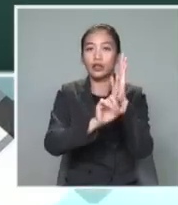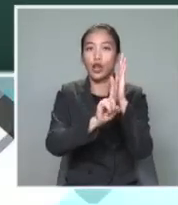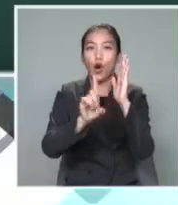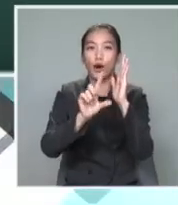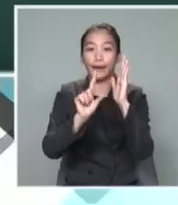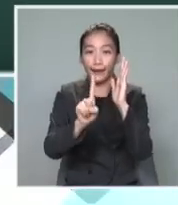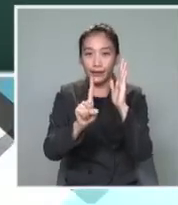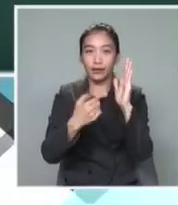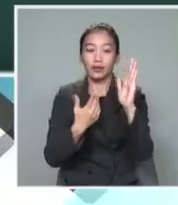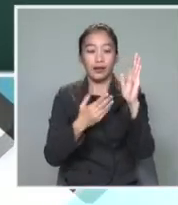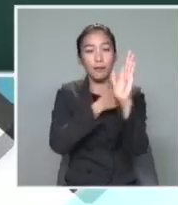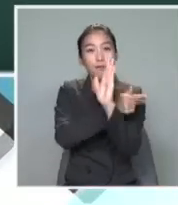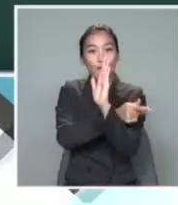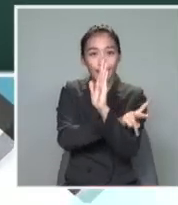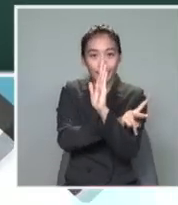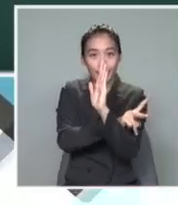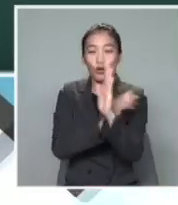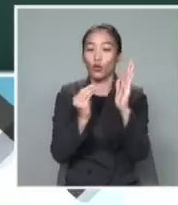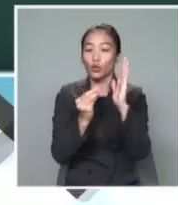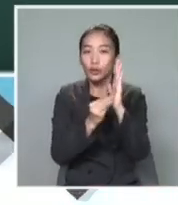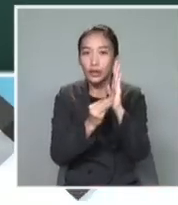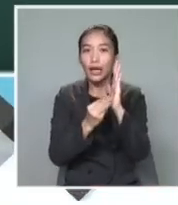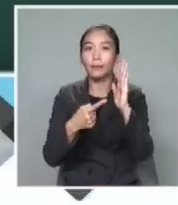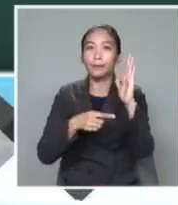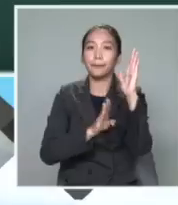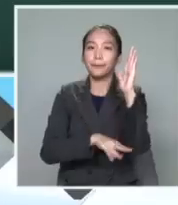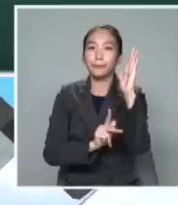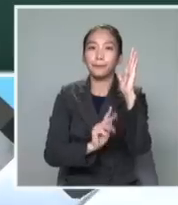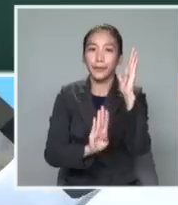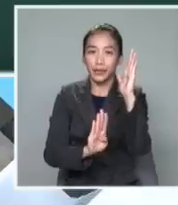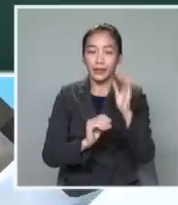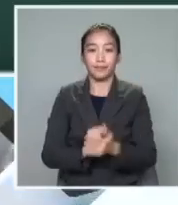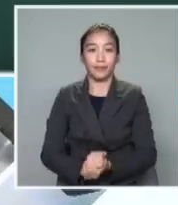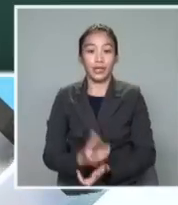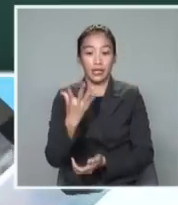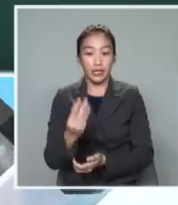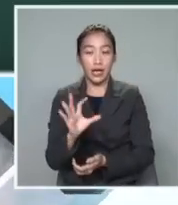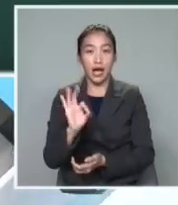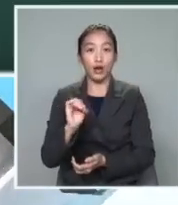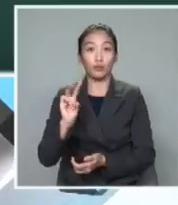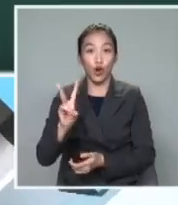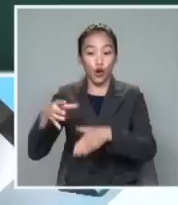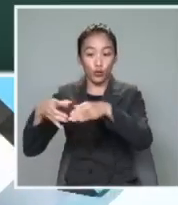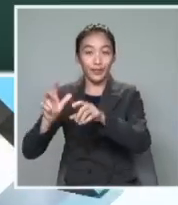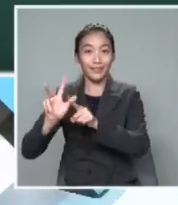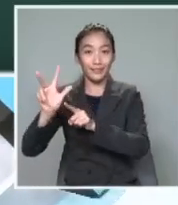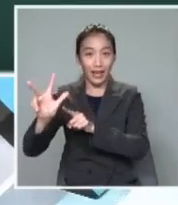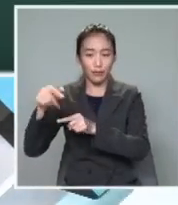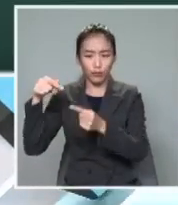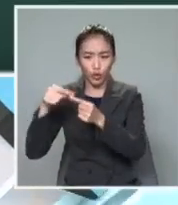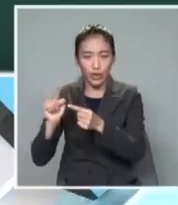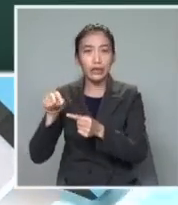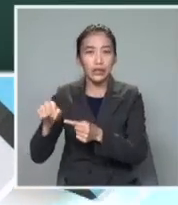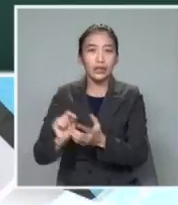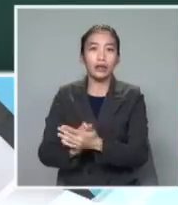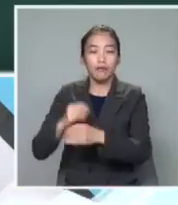ครับส่วนยอดที่เหลือคือ92รายเป็นกลุ่มที่3เนี่ยได้รับผลแลบยืนยันพ